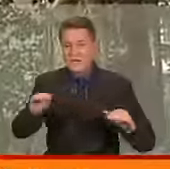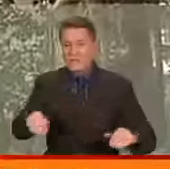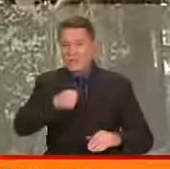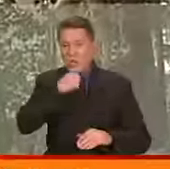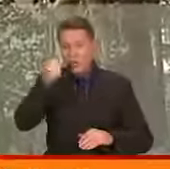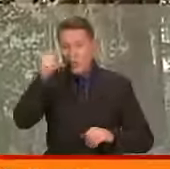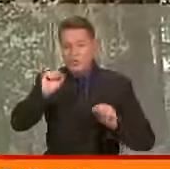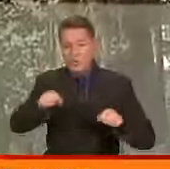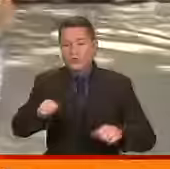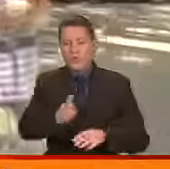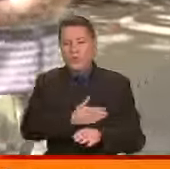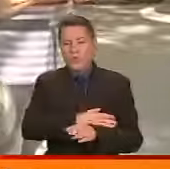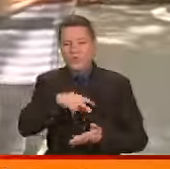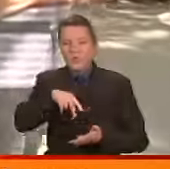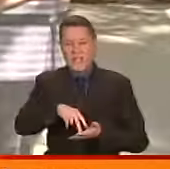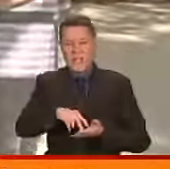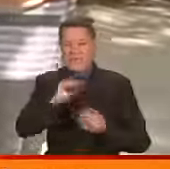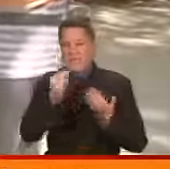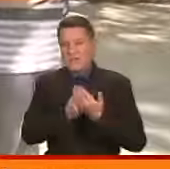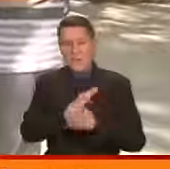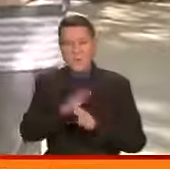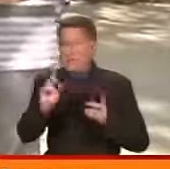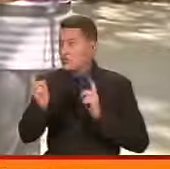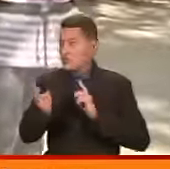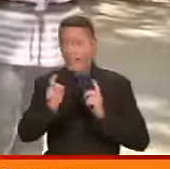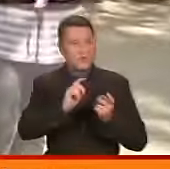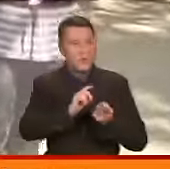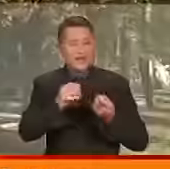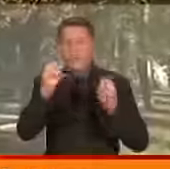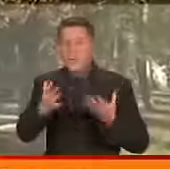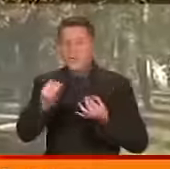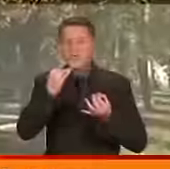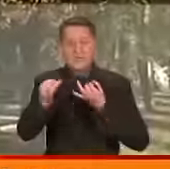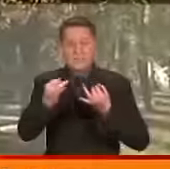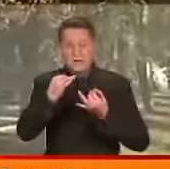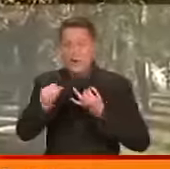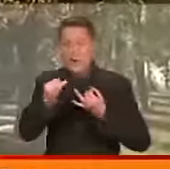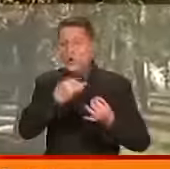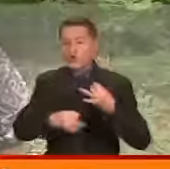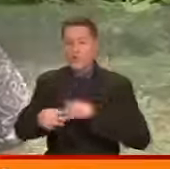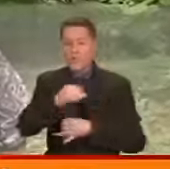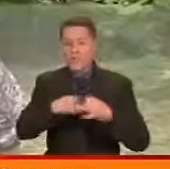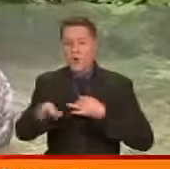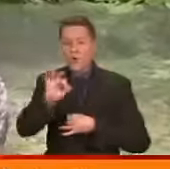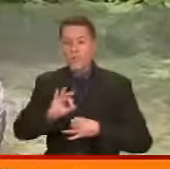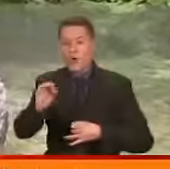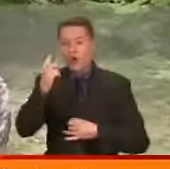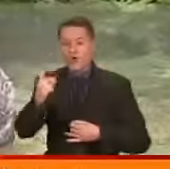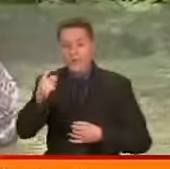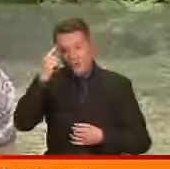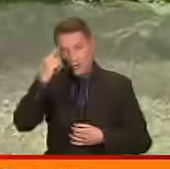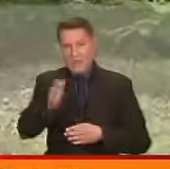дорослі можуть довго стояти, не ховаючись і не озираючись, і просто бесідувати. Розмови про одне. Ви думаєте, надовго